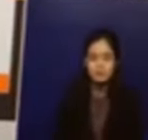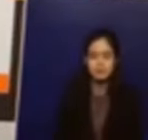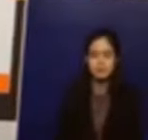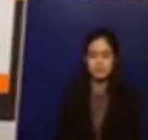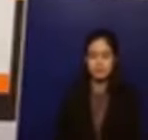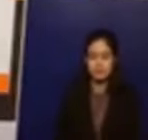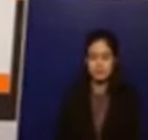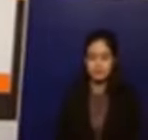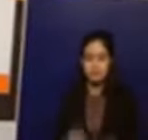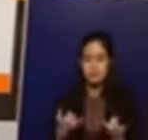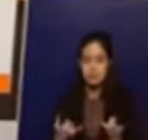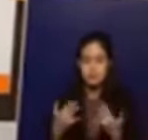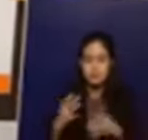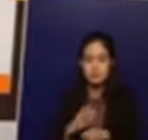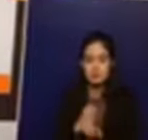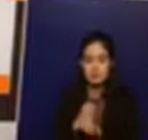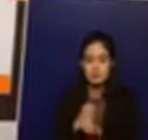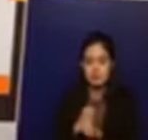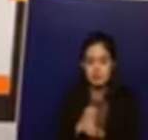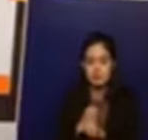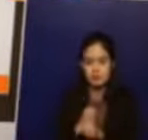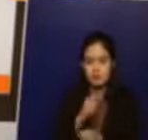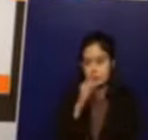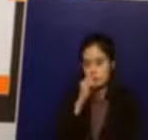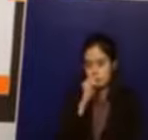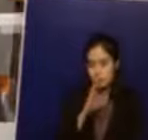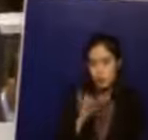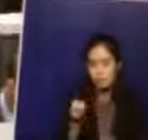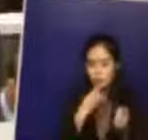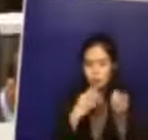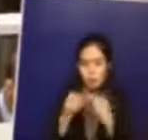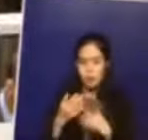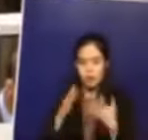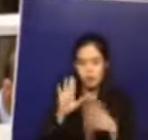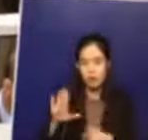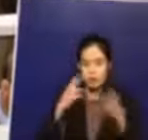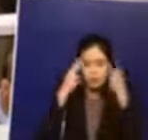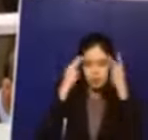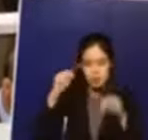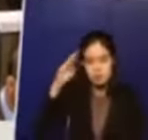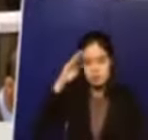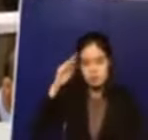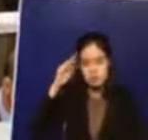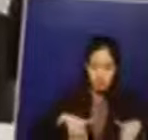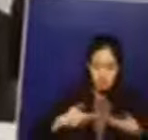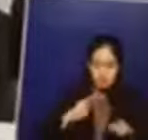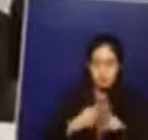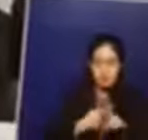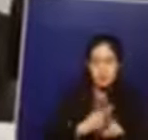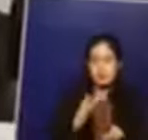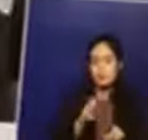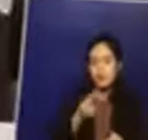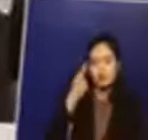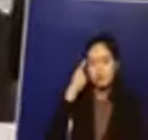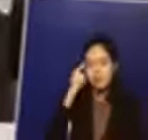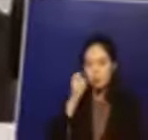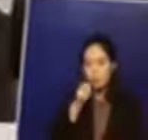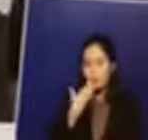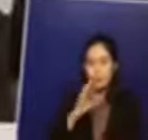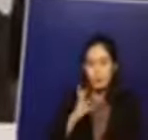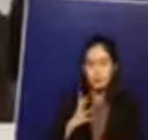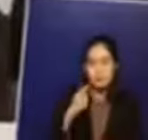สรุปนะคะดิฉันขอสรุปข้อกล่าวหาทั้งหมดนะคะของพลเอกประยุทธ์จันทร์โอชาในวันนี้4ข้อหาคือปิดข้อเท็จจริงที่ควรทรา